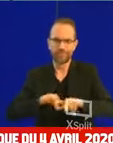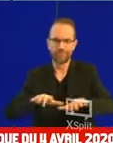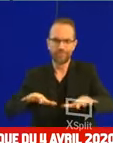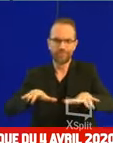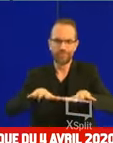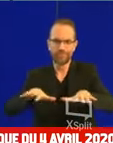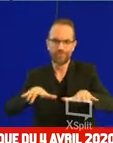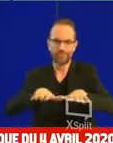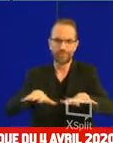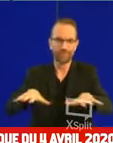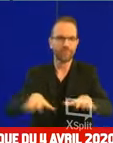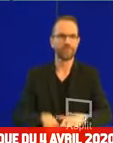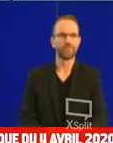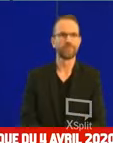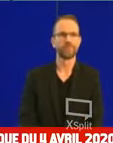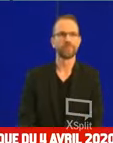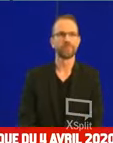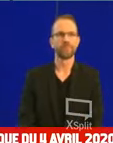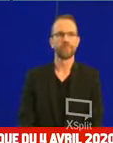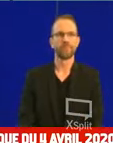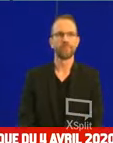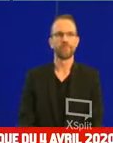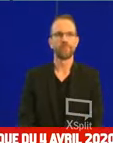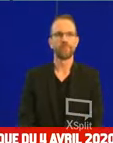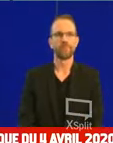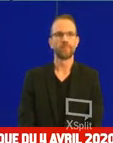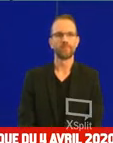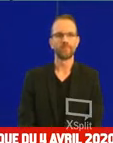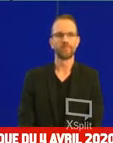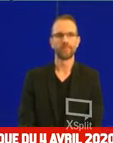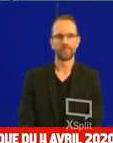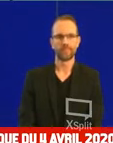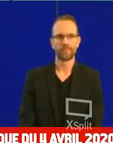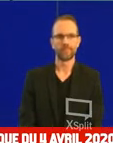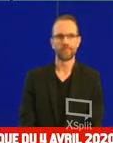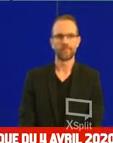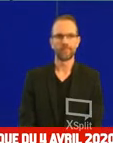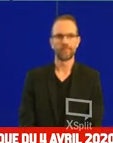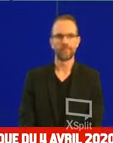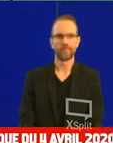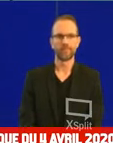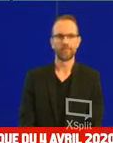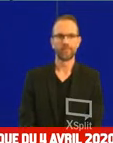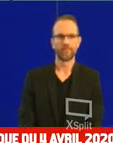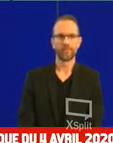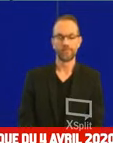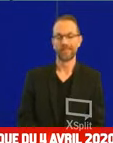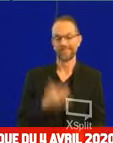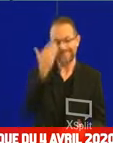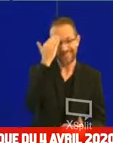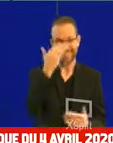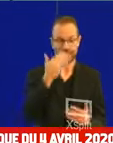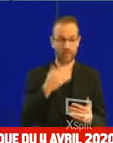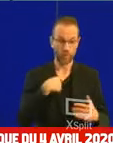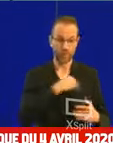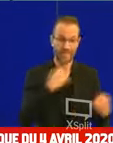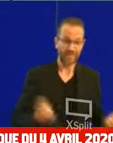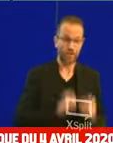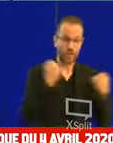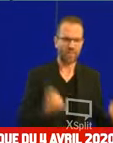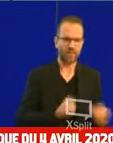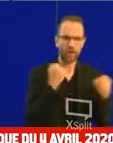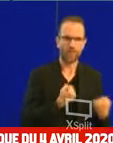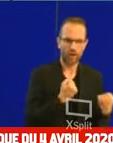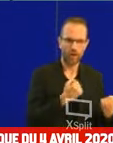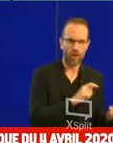d'indicateurs qui arrivent en retard par rapport aux efforts que vous faites donc les hospitalisations qui arrive aujourd'hui c'est le reflet